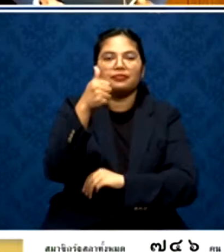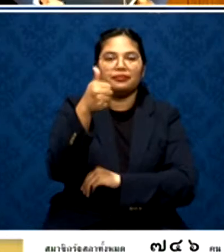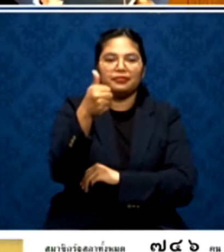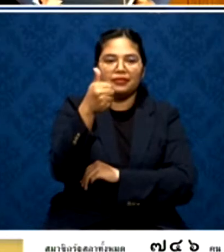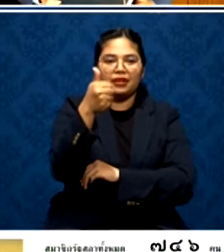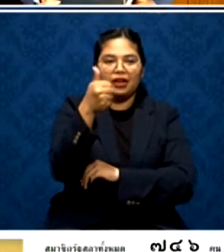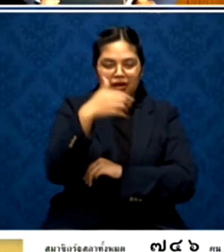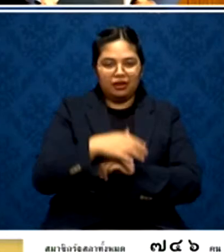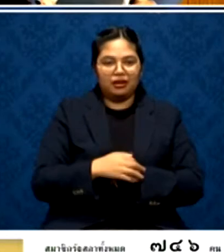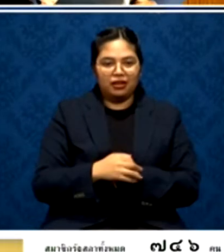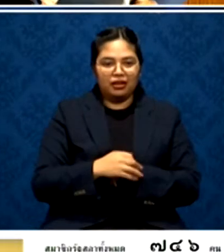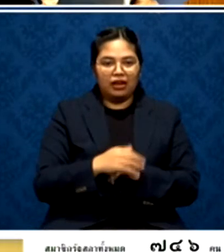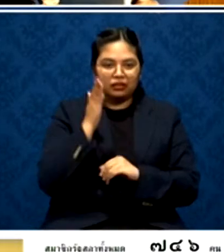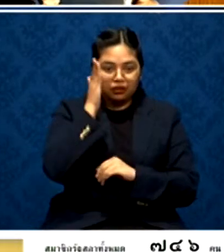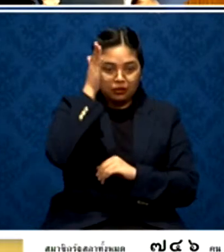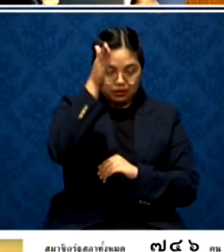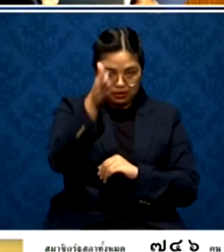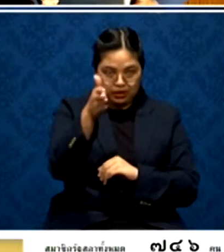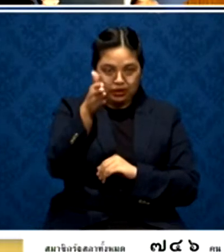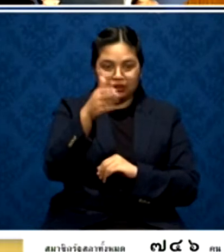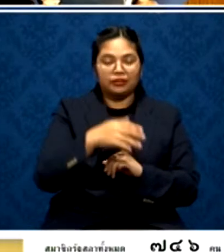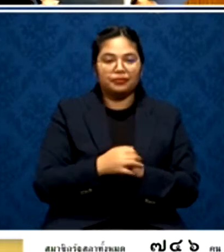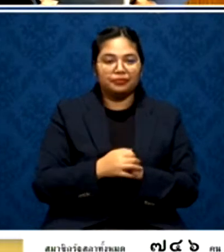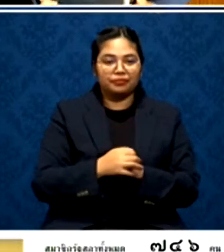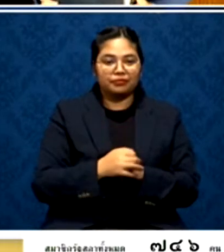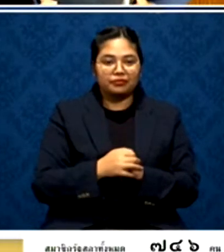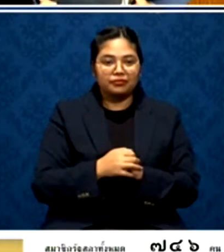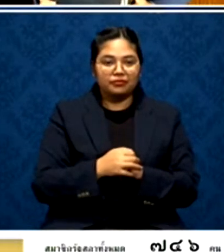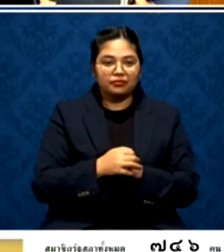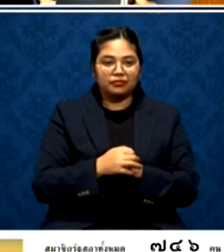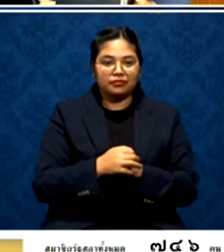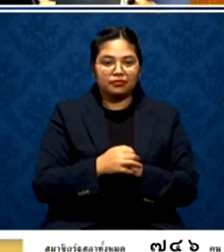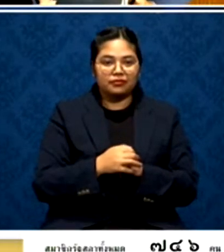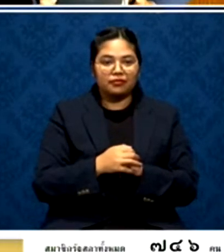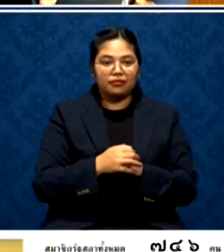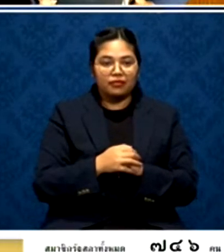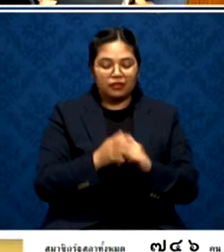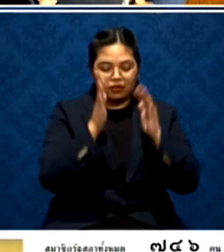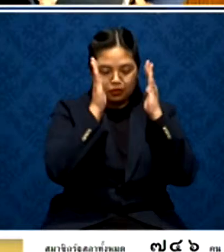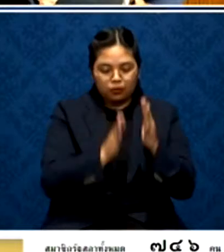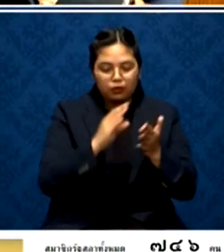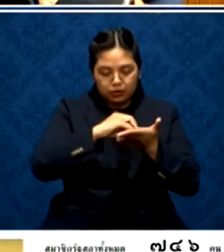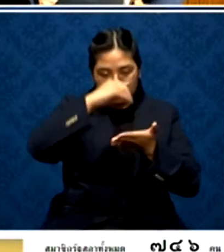รายได้กระจายอำนาจการศึกษาให้ผู้เรียน